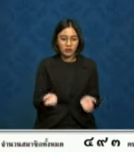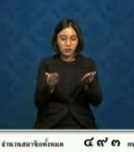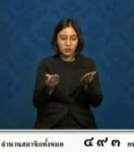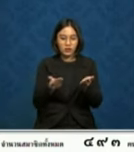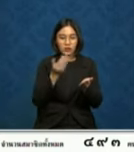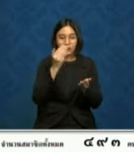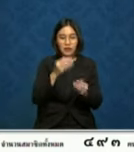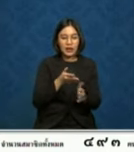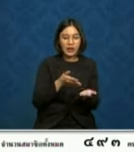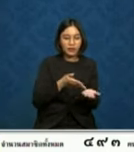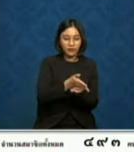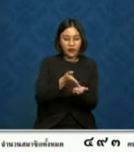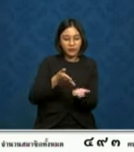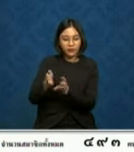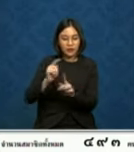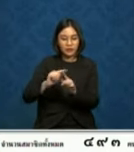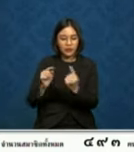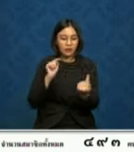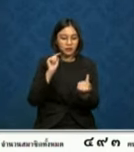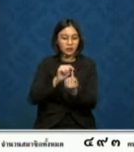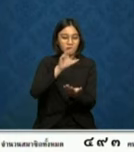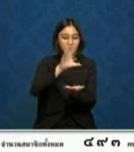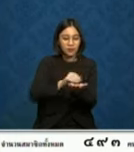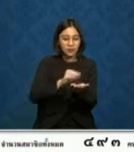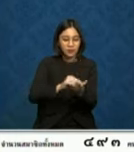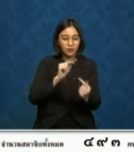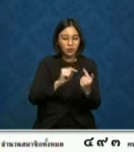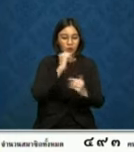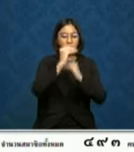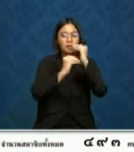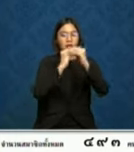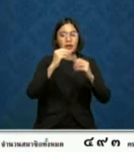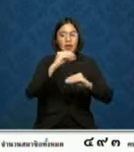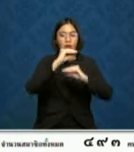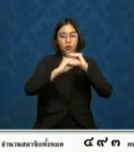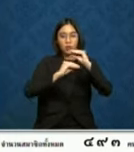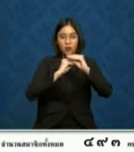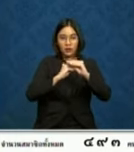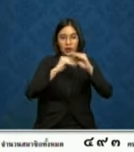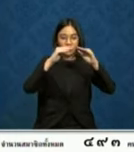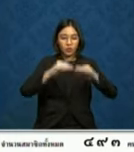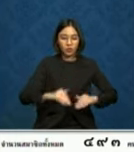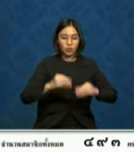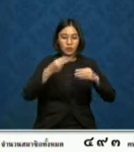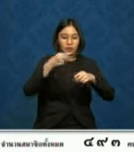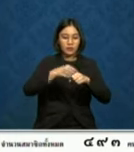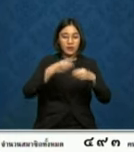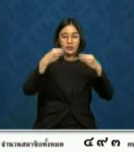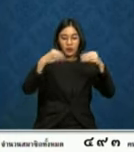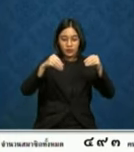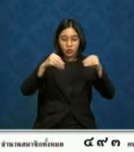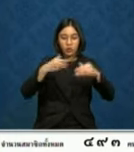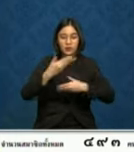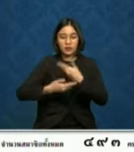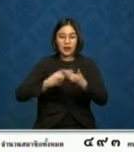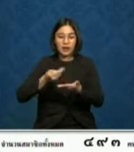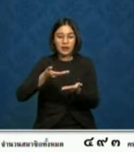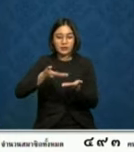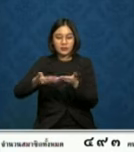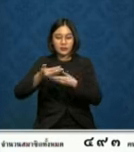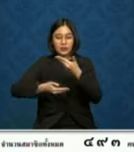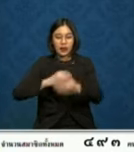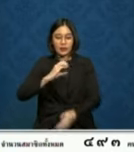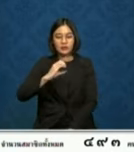ให้ทุกภาคส่วนสามารถเข้าถึงข้อมูลการพัฒนาโครงการลดก๊าซเรือนกระจกและตลาดซื้อขายคาร์บอน